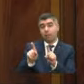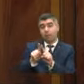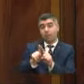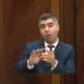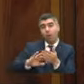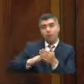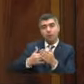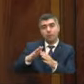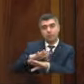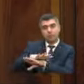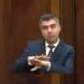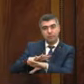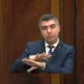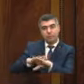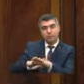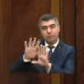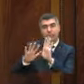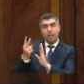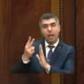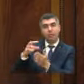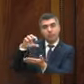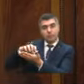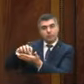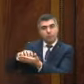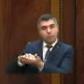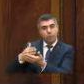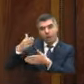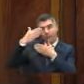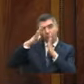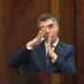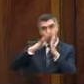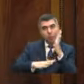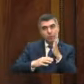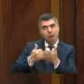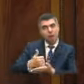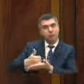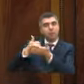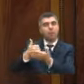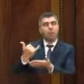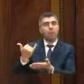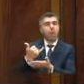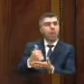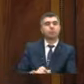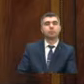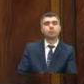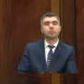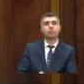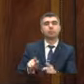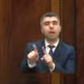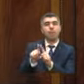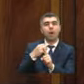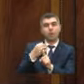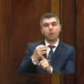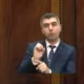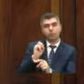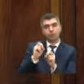الجهات جهات المملكة نصيبها من الدينامية الاقتصادية والقطاعية. وهنا نلتمس منكم أن تركزوا على تنزيل